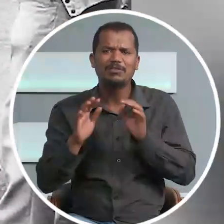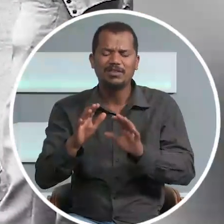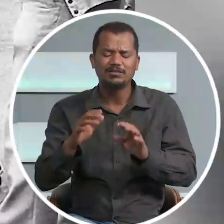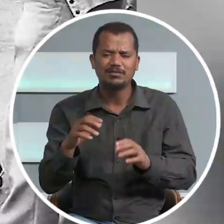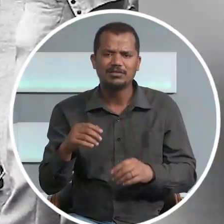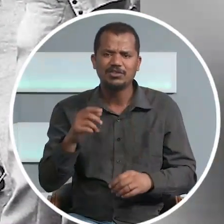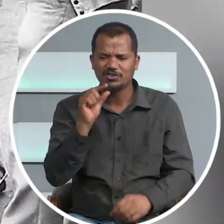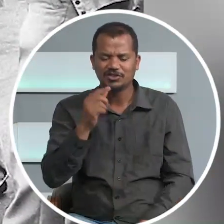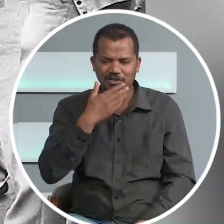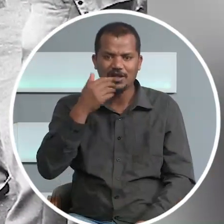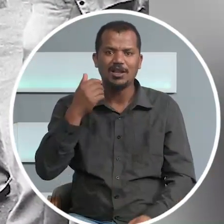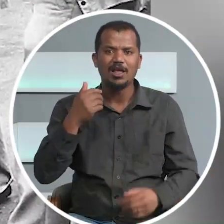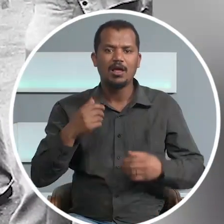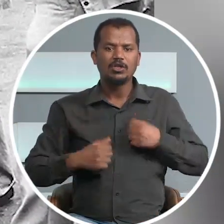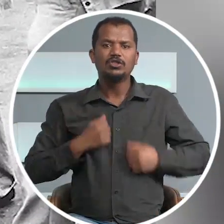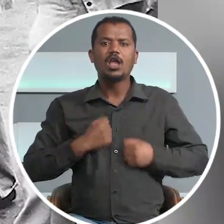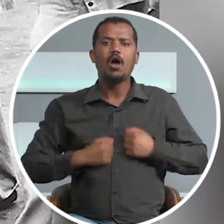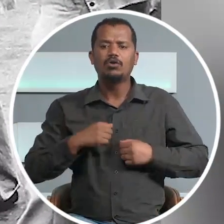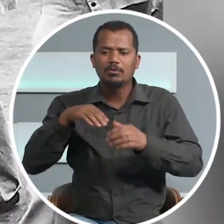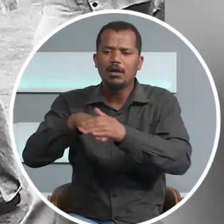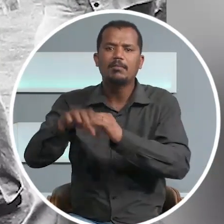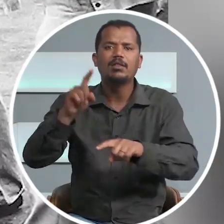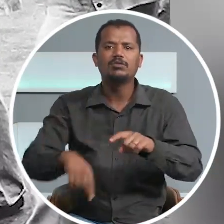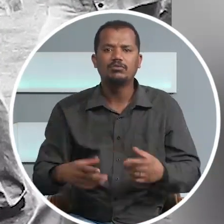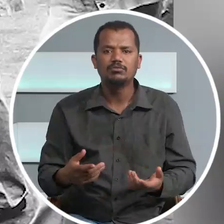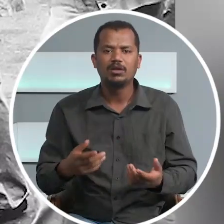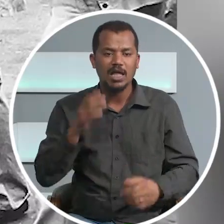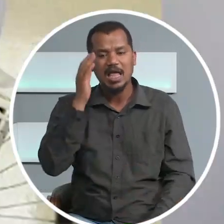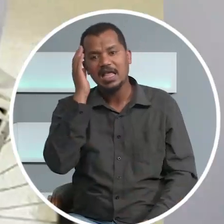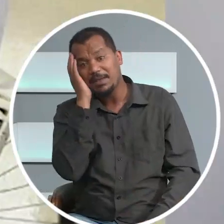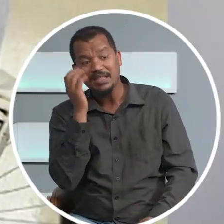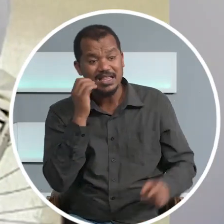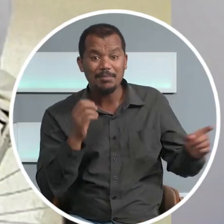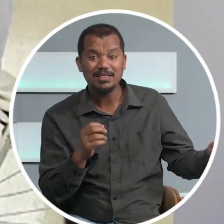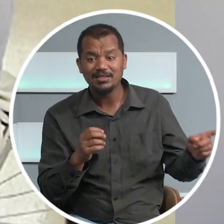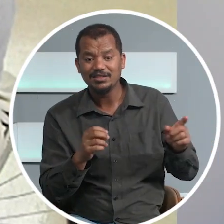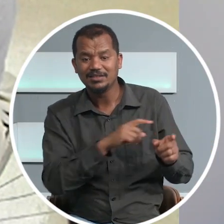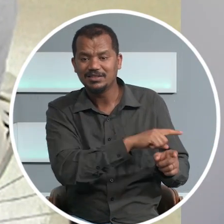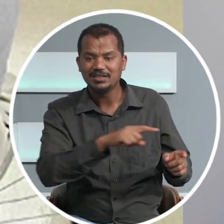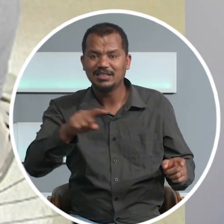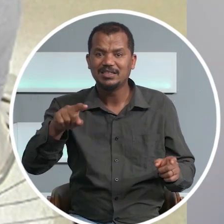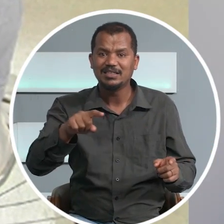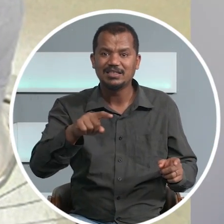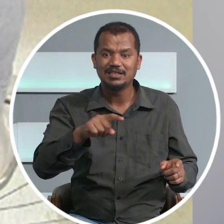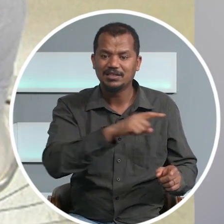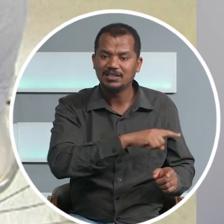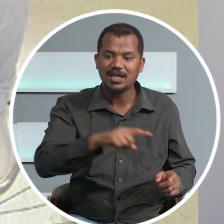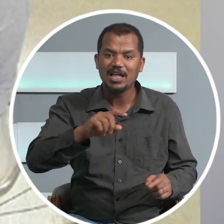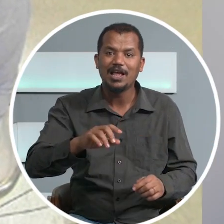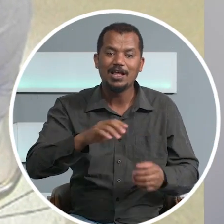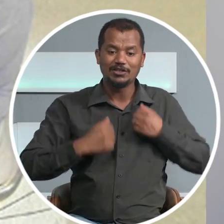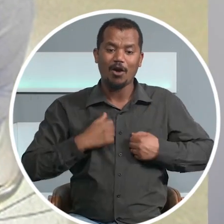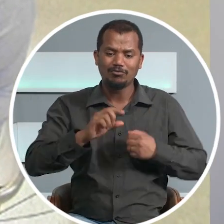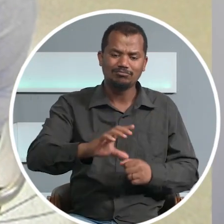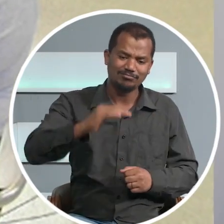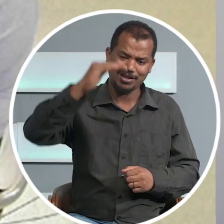terus syarat sila cew, banyu betah cew mungkin atal cew, mungkin atuh mih banyu betah cew, kami tahu betah cew, and end itu sana cah seram sana sini berkafter lah.